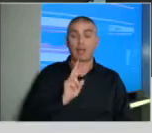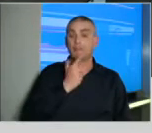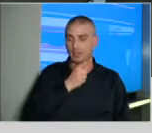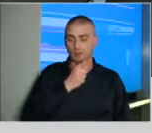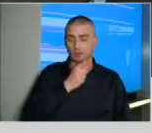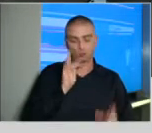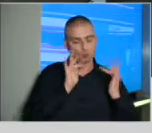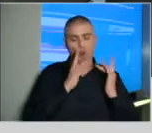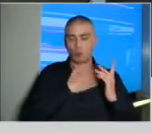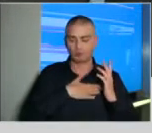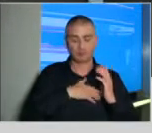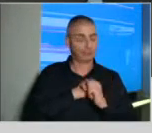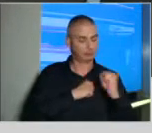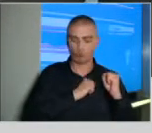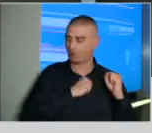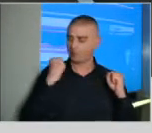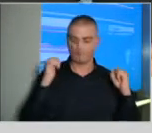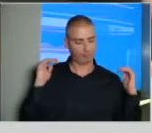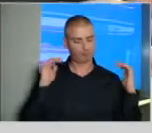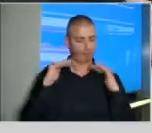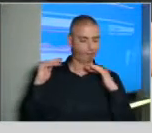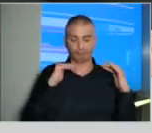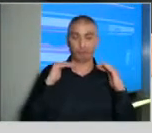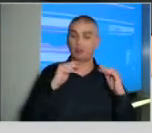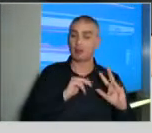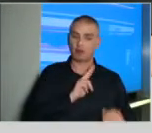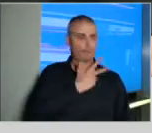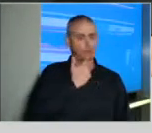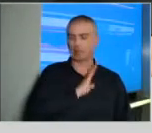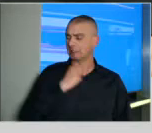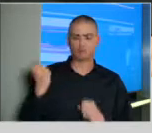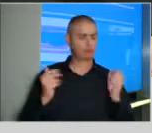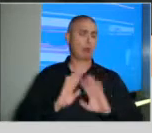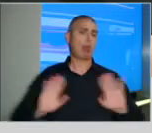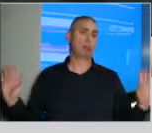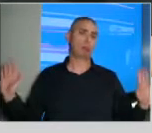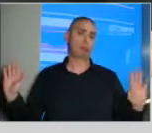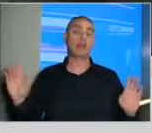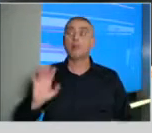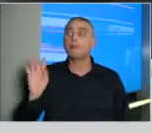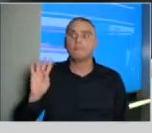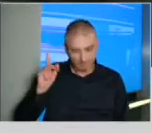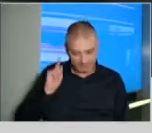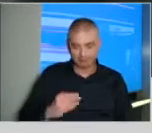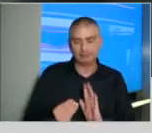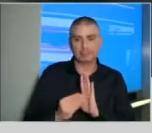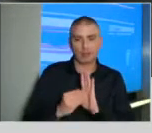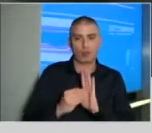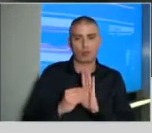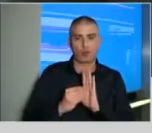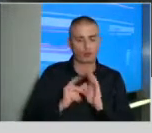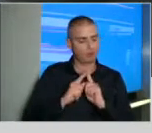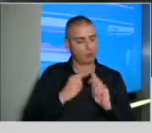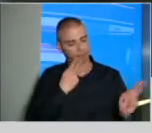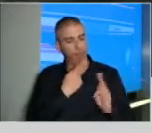מולו, הוא רוצה שמאל מול ימין, בעוד בני גנץ אומר אין יותר ימין ושמאל, ביבי צריך את הדרבי,